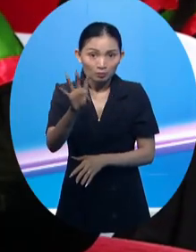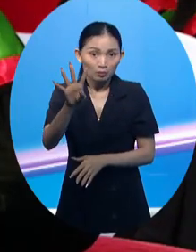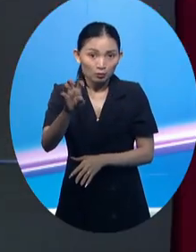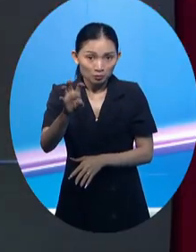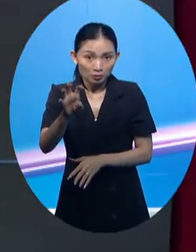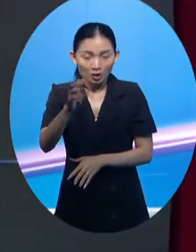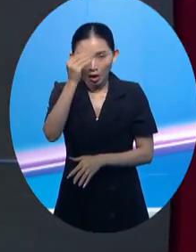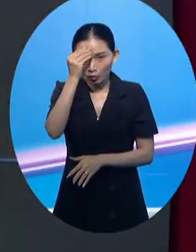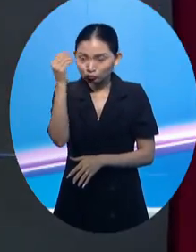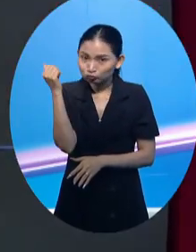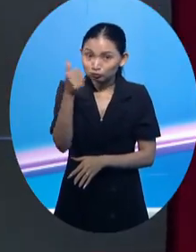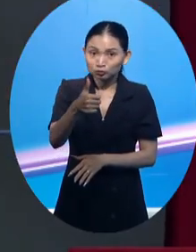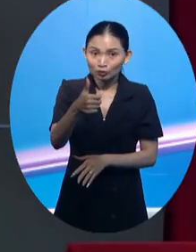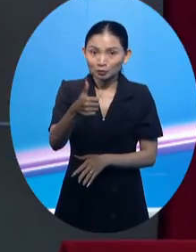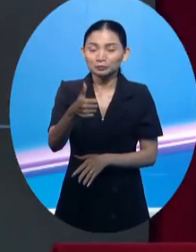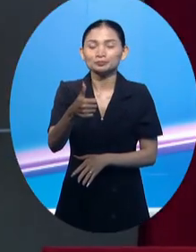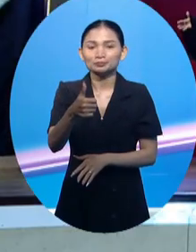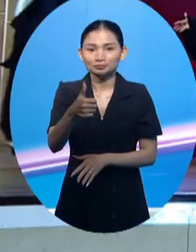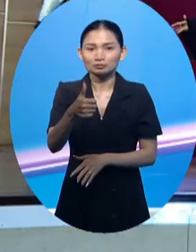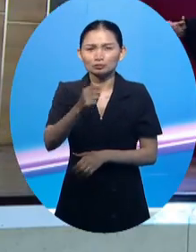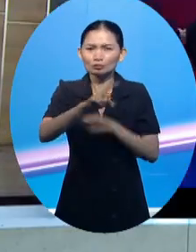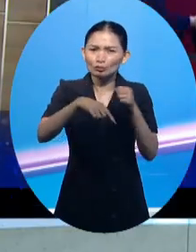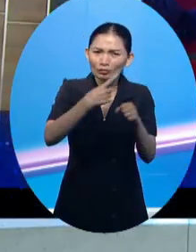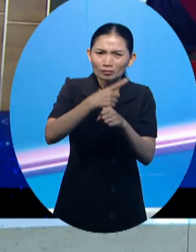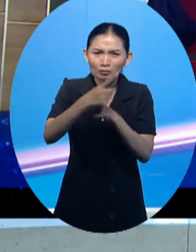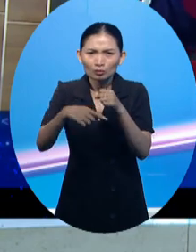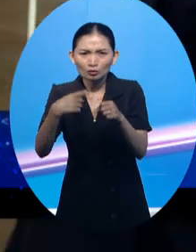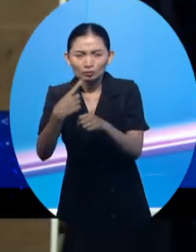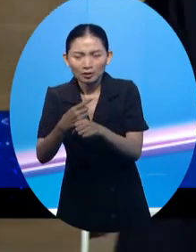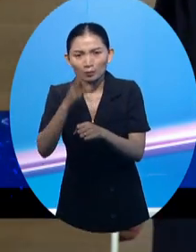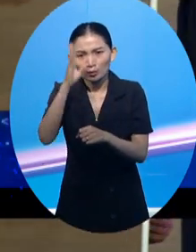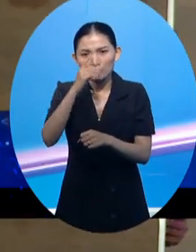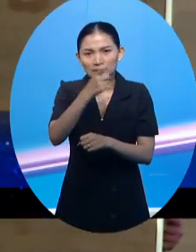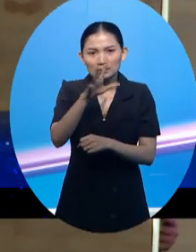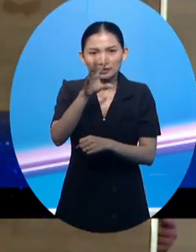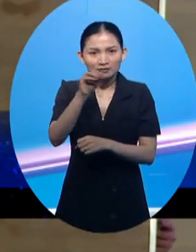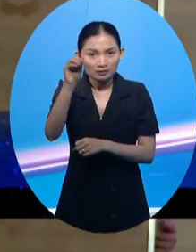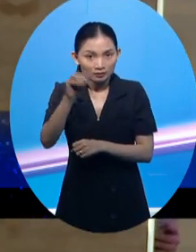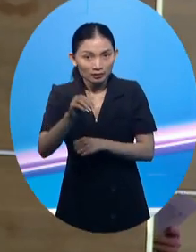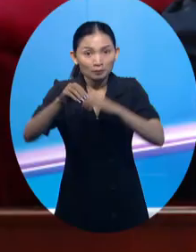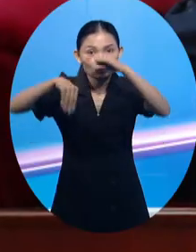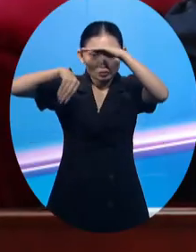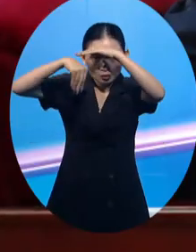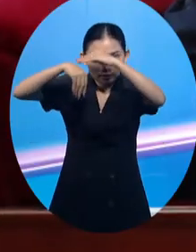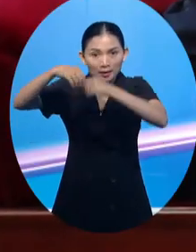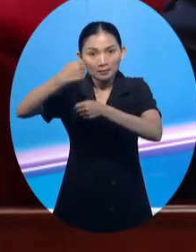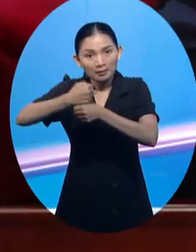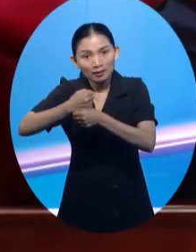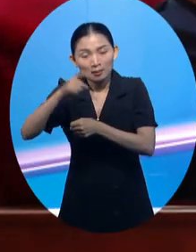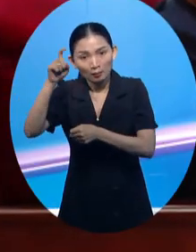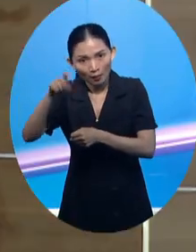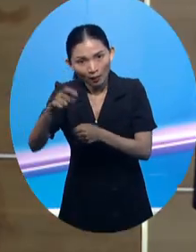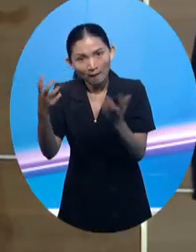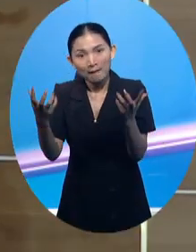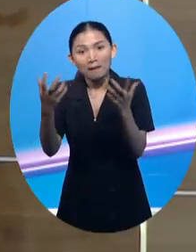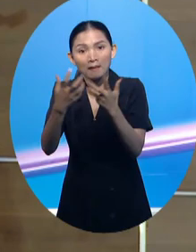nữ học nhóm ngành Kỹ thuật trung bình mỗi năm tùy theo ngành có khoảng 95 ph sinh viên trường tốt nghiệp có việc làm phù hợp với ngành nghề đào tạo trong